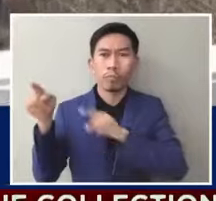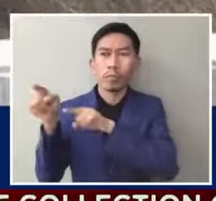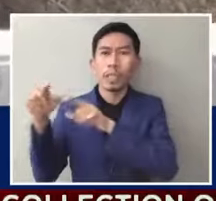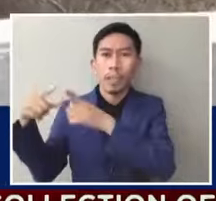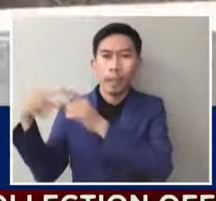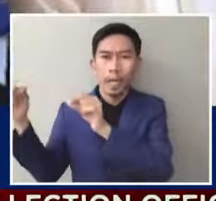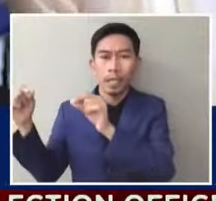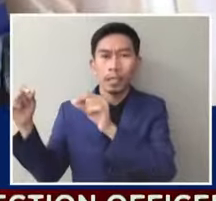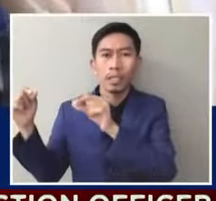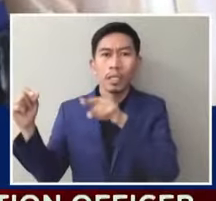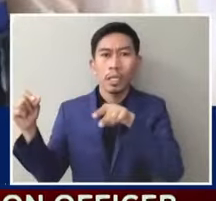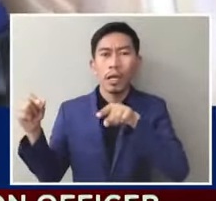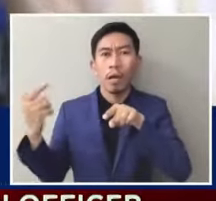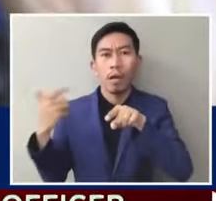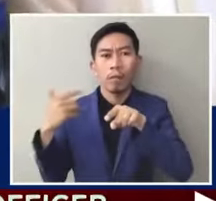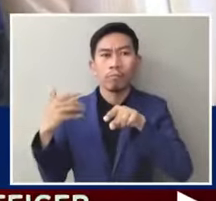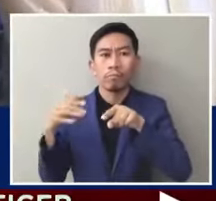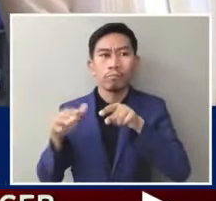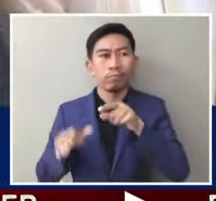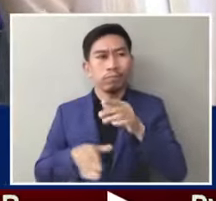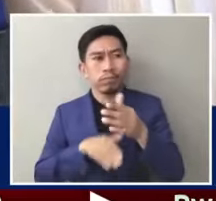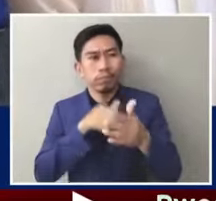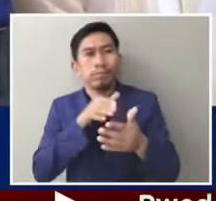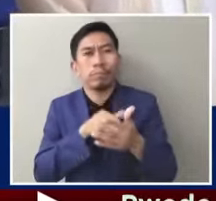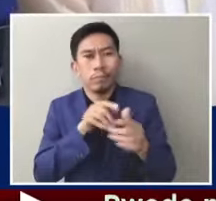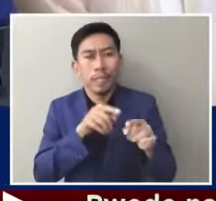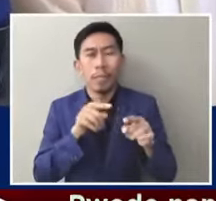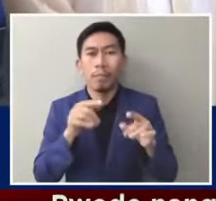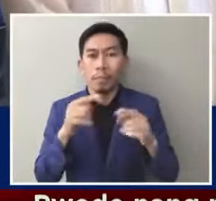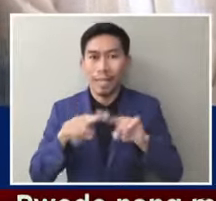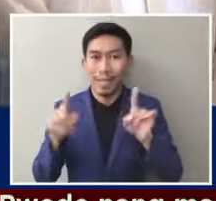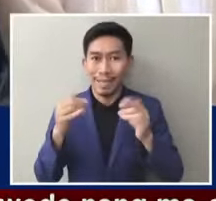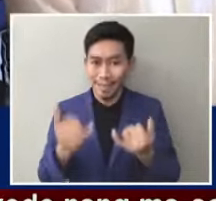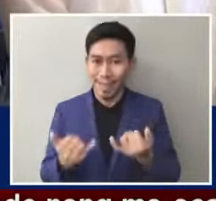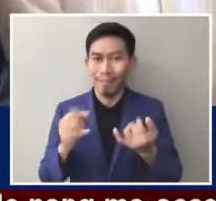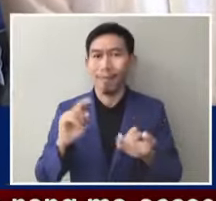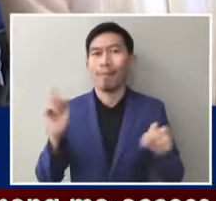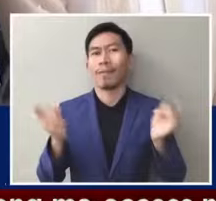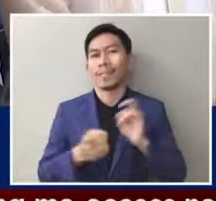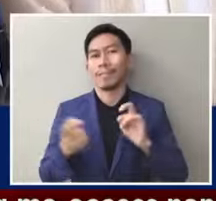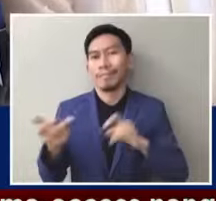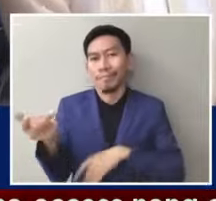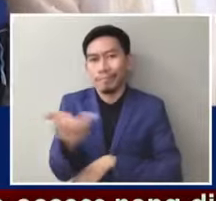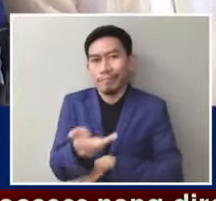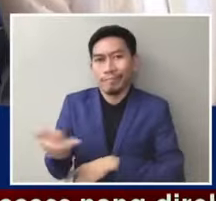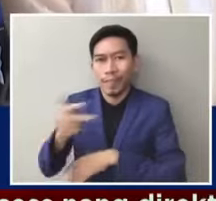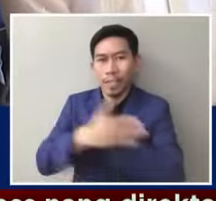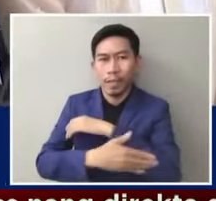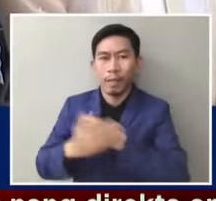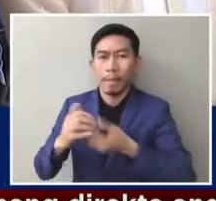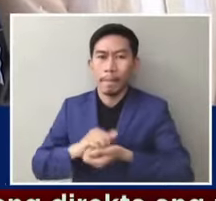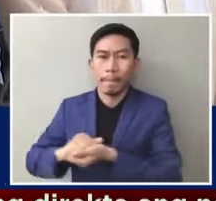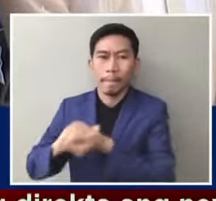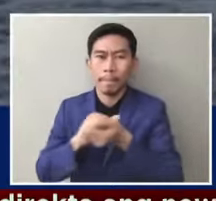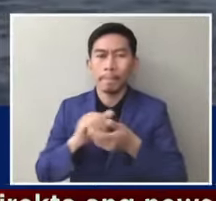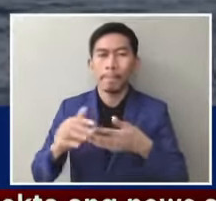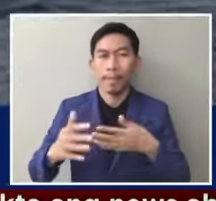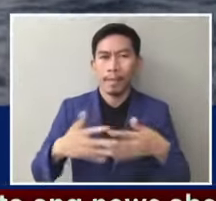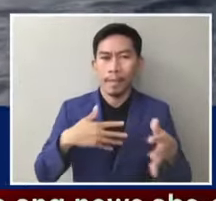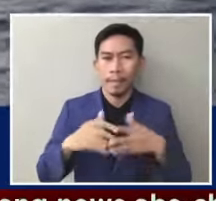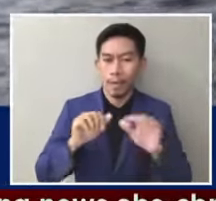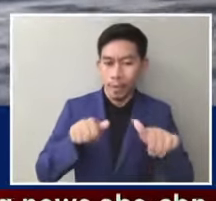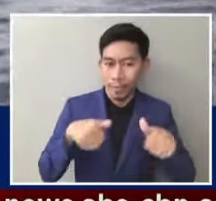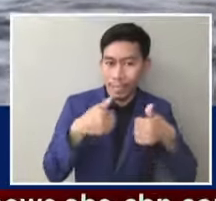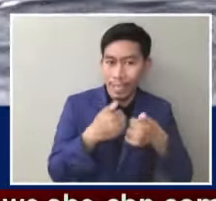inokupahan noon ang bansa. Ngayon, nagtutulungan ang tatlong bansa sa harap ng mga panibagong hamong kinakaharap ng Pilipinas. Wala